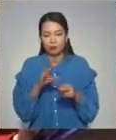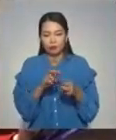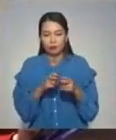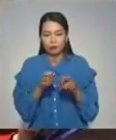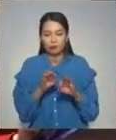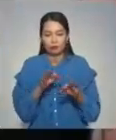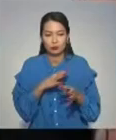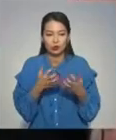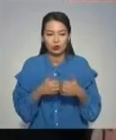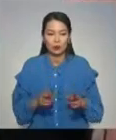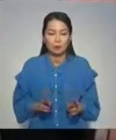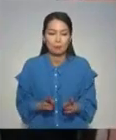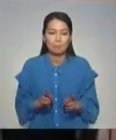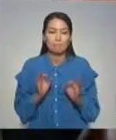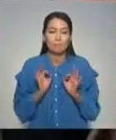считают прокуроры.